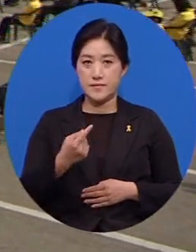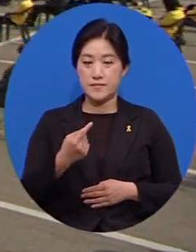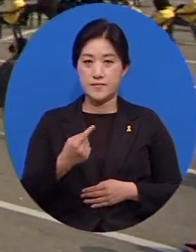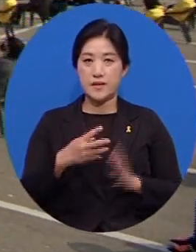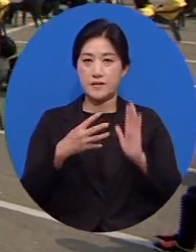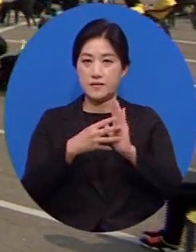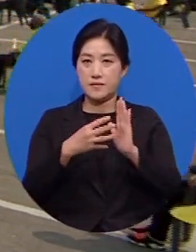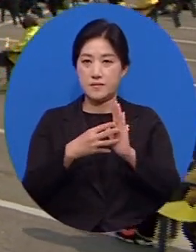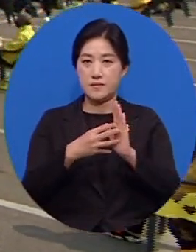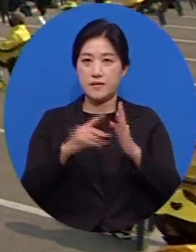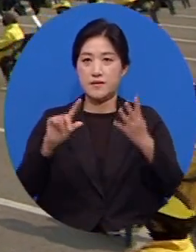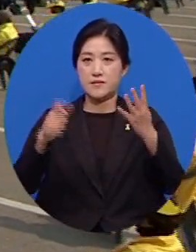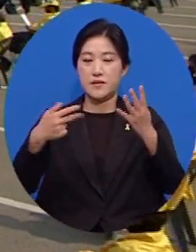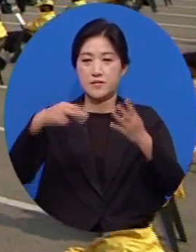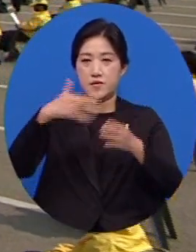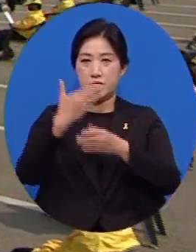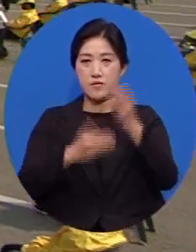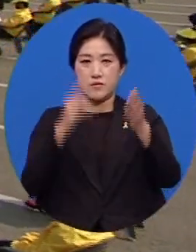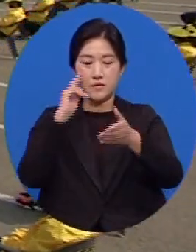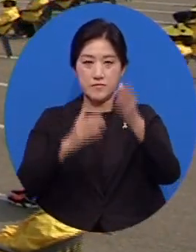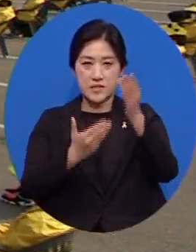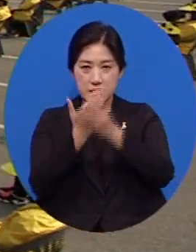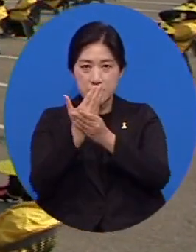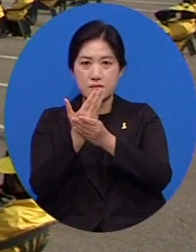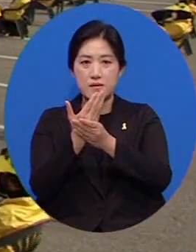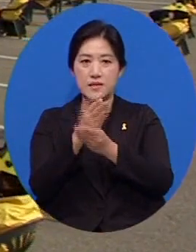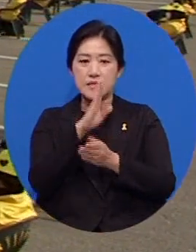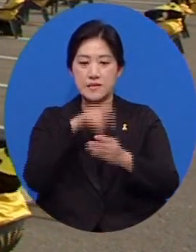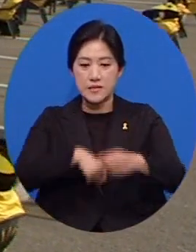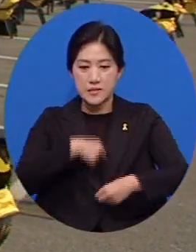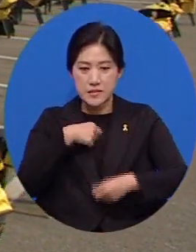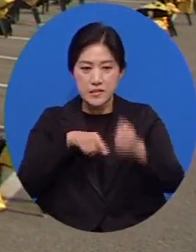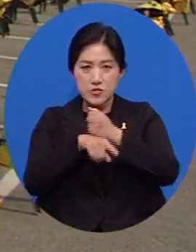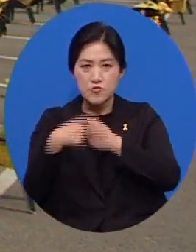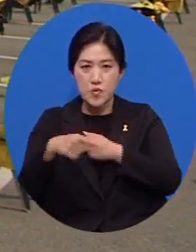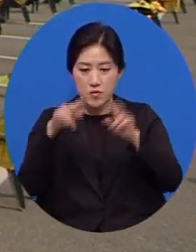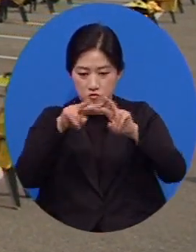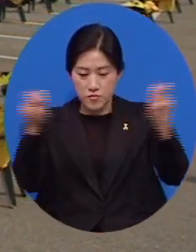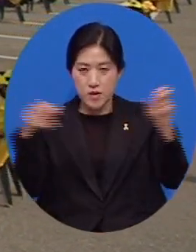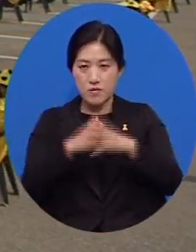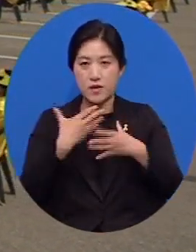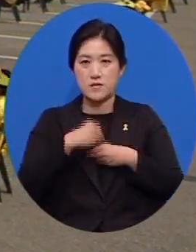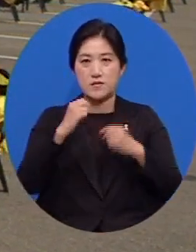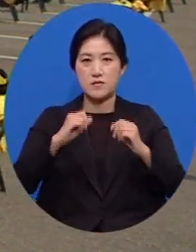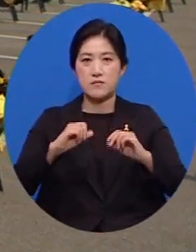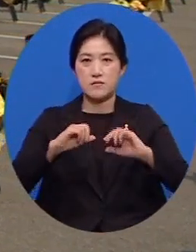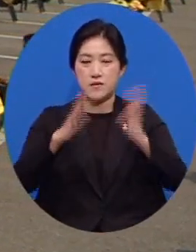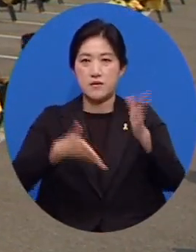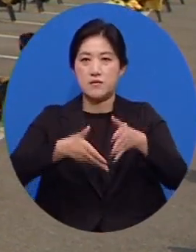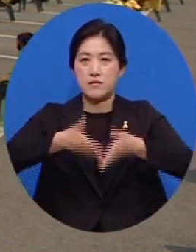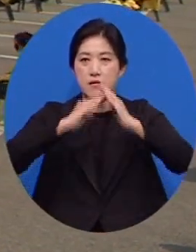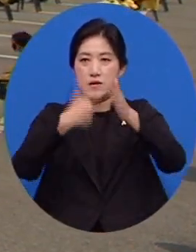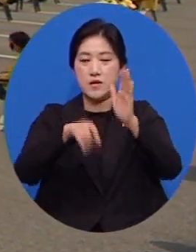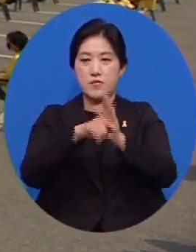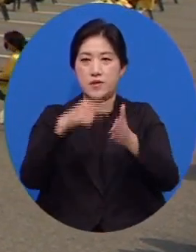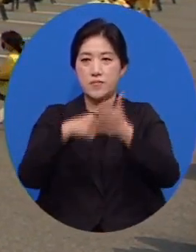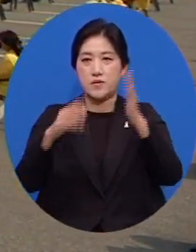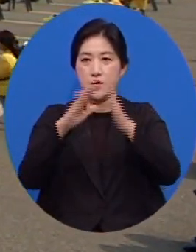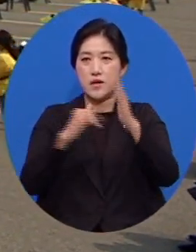사단법인 4.16 세월호 참사 진상규명 및 안전사회 건설을 위한 피해자 가족협의회